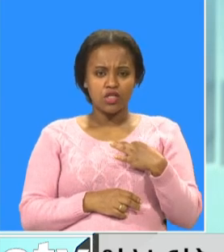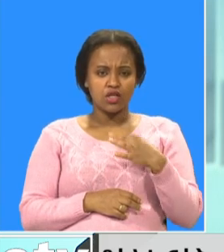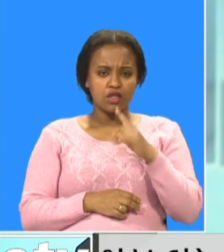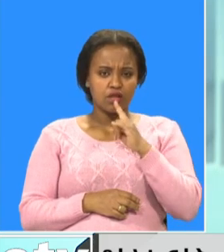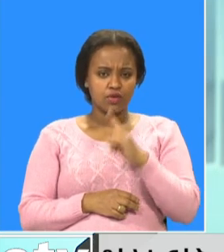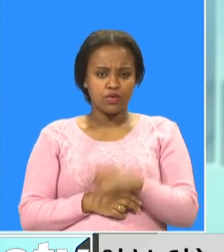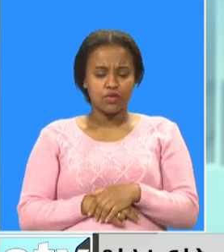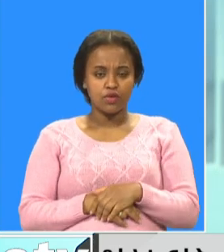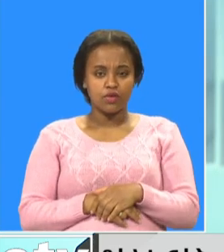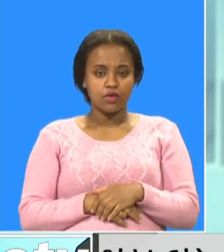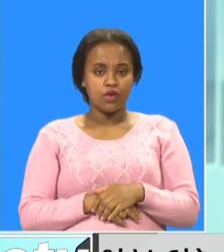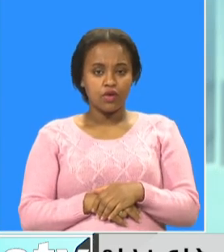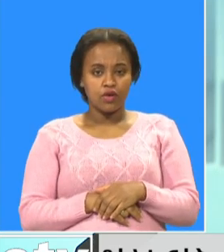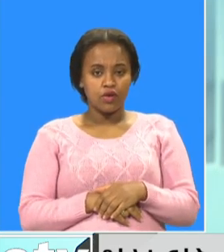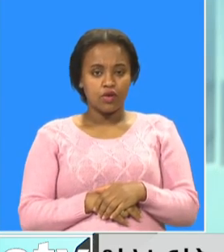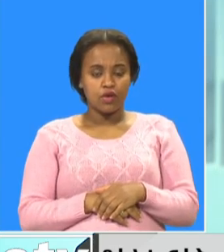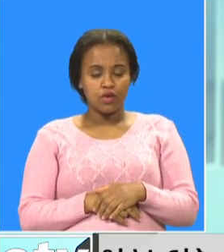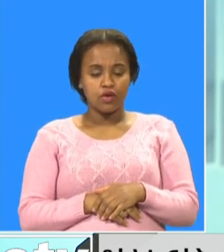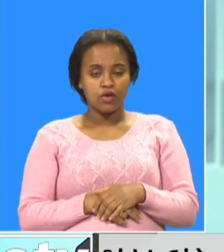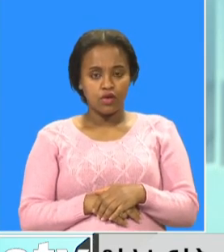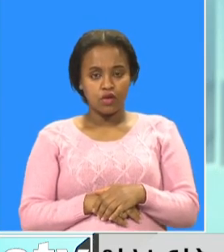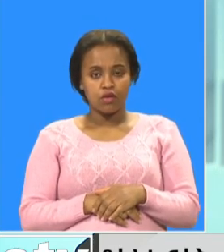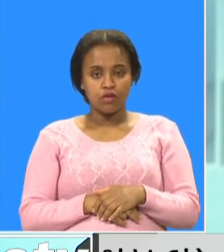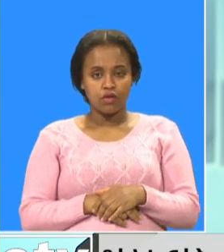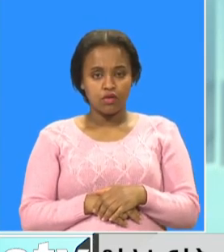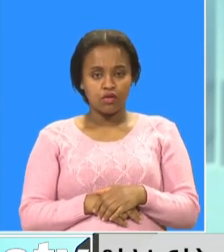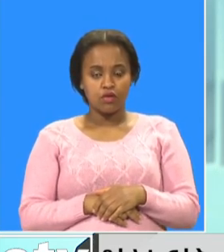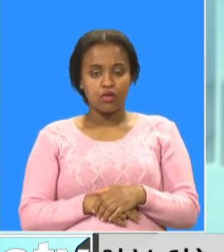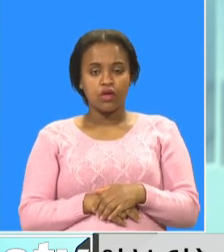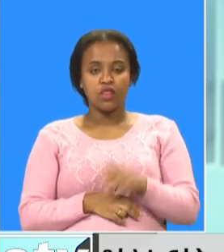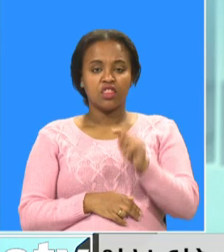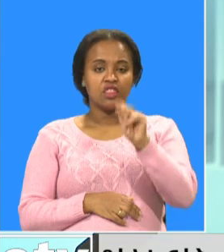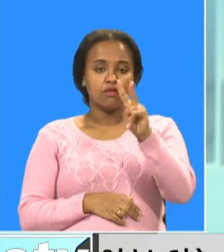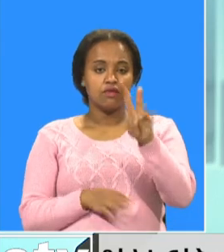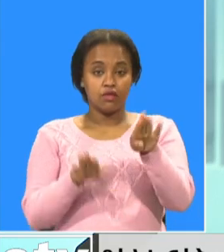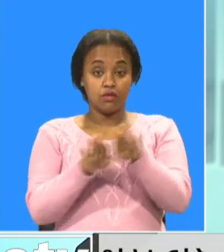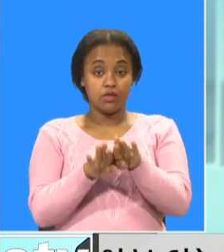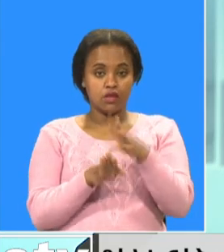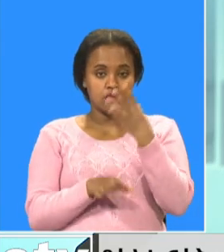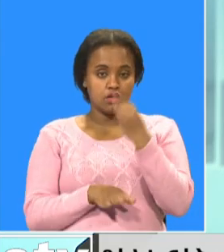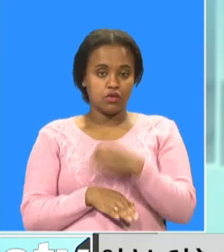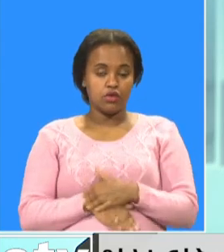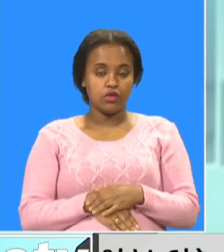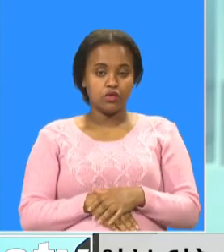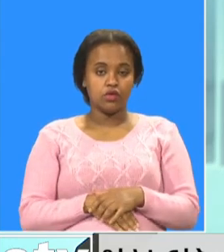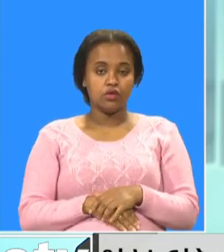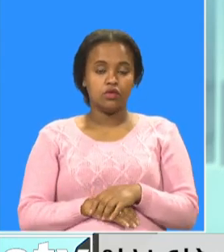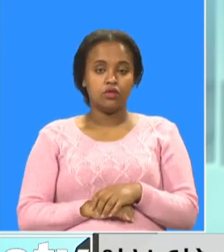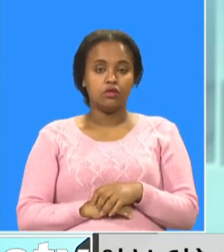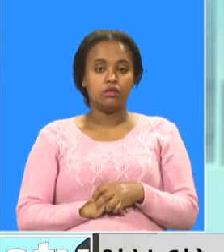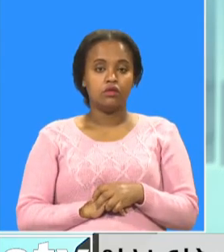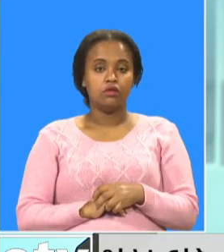ሄሎ፣ ቴሌቪዥን ካለ ተዘግልንና ጥያቄሽን መቀጠል ትችያለሽ።